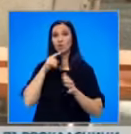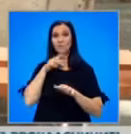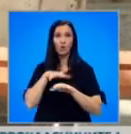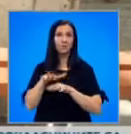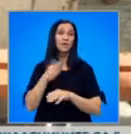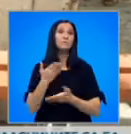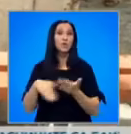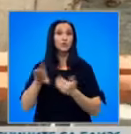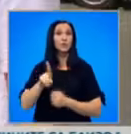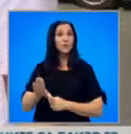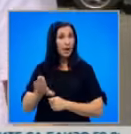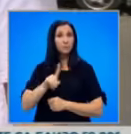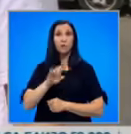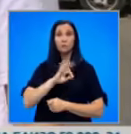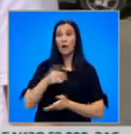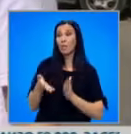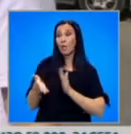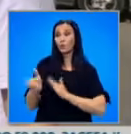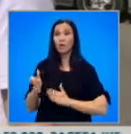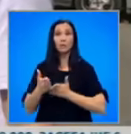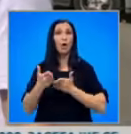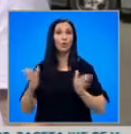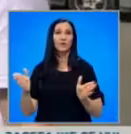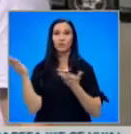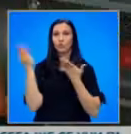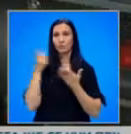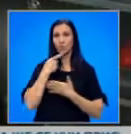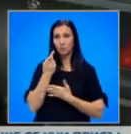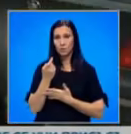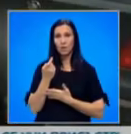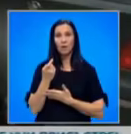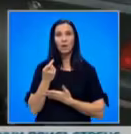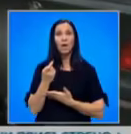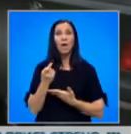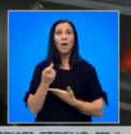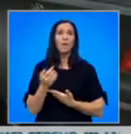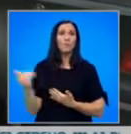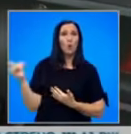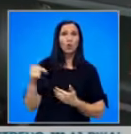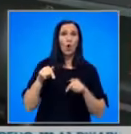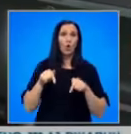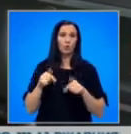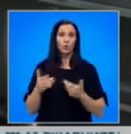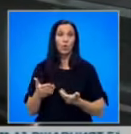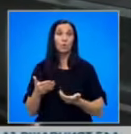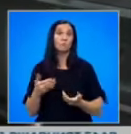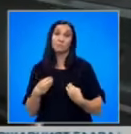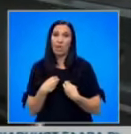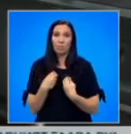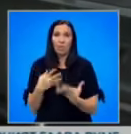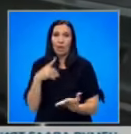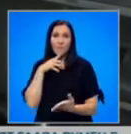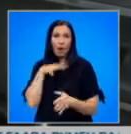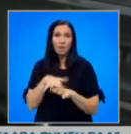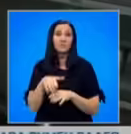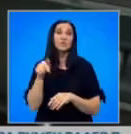от тях не успяха да отидат и на откриването на учебната година. Не, защото дойдох тук. За да дарим кръв.